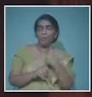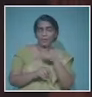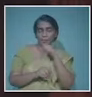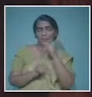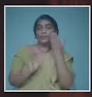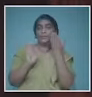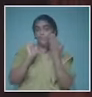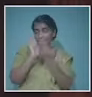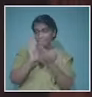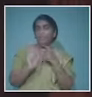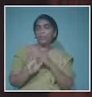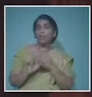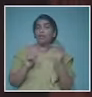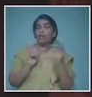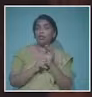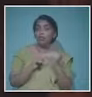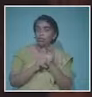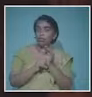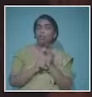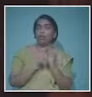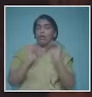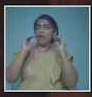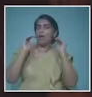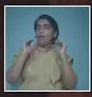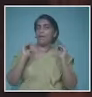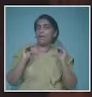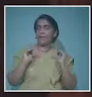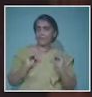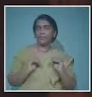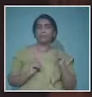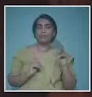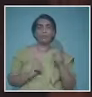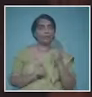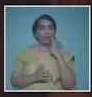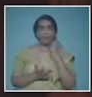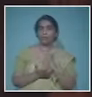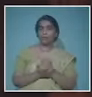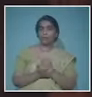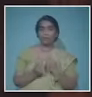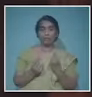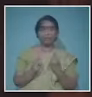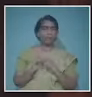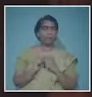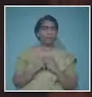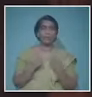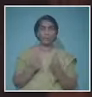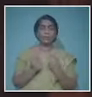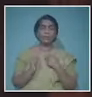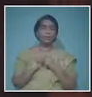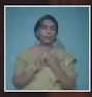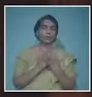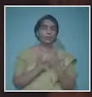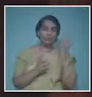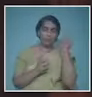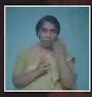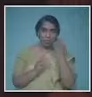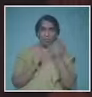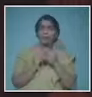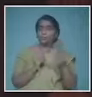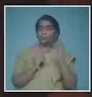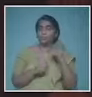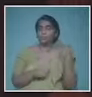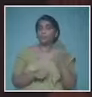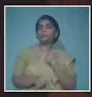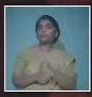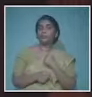පේන්න තියෙනවා. දුගීකම දුප්පත්කම අඩු නැයි කියන එක මේ ආර්ථික අර්බුදයේ කියන ෂණික ඇති වෙච්ච දෙයක්. ඒකට අපි විසඳුම් හොයනවා. විසඳුම් හොයාගෙන යනවා නව